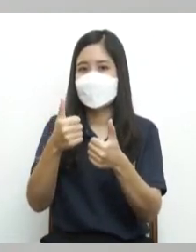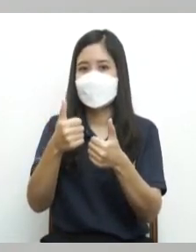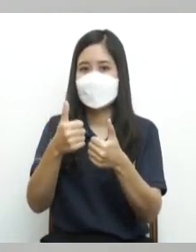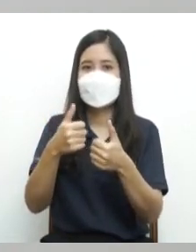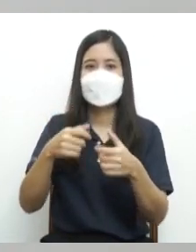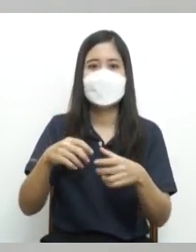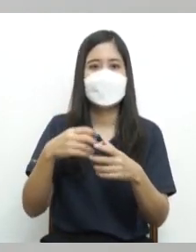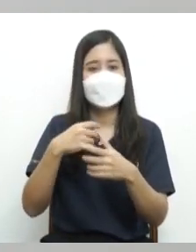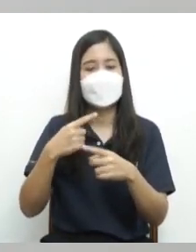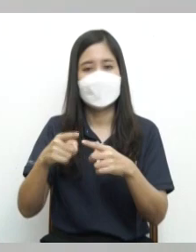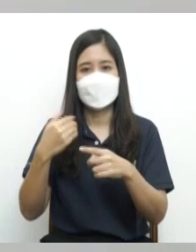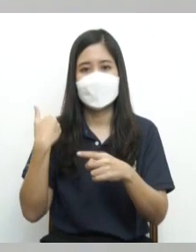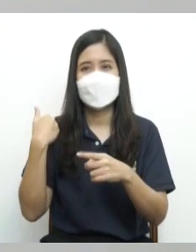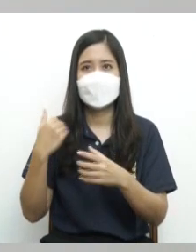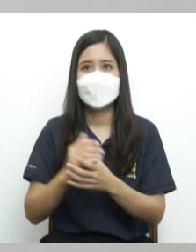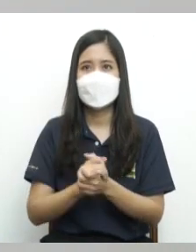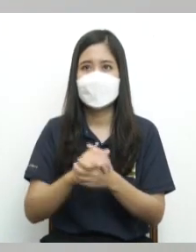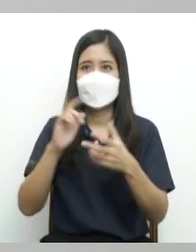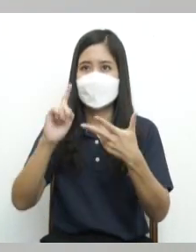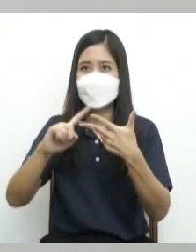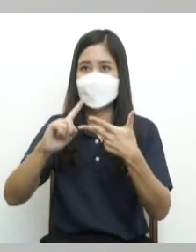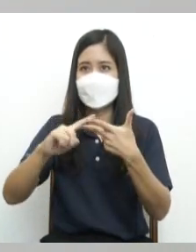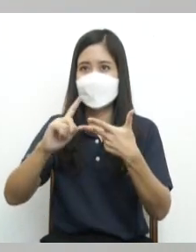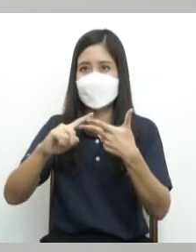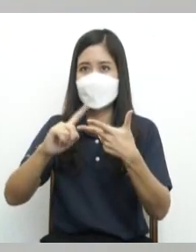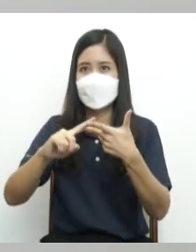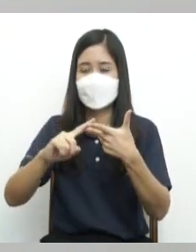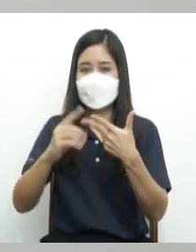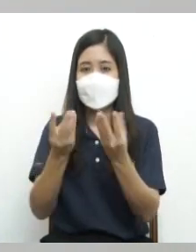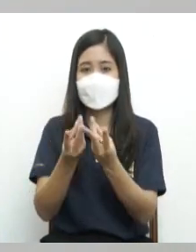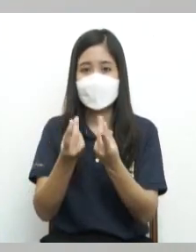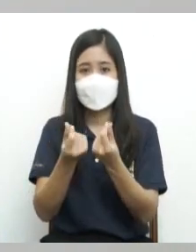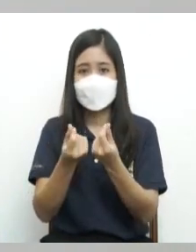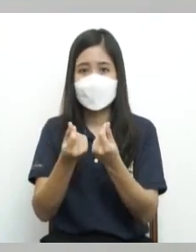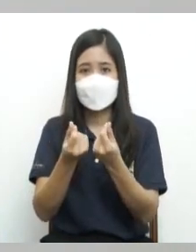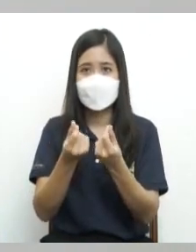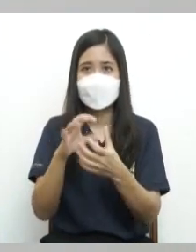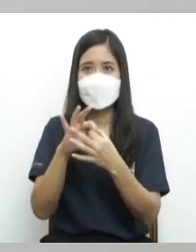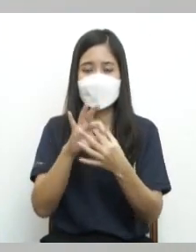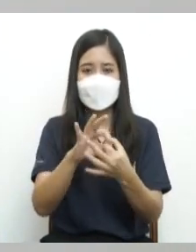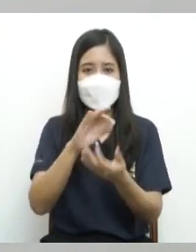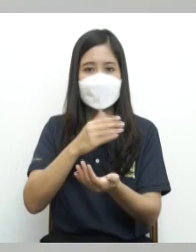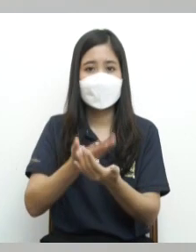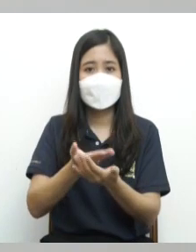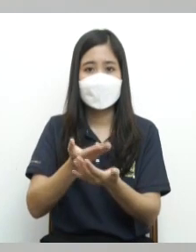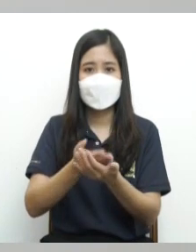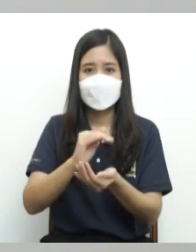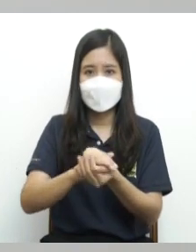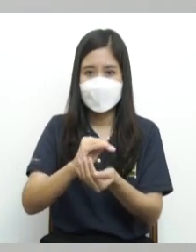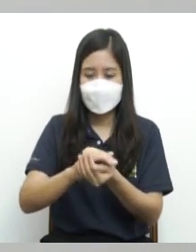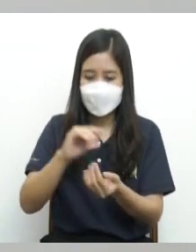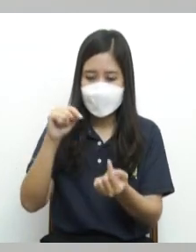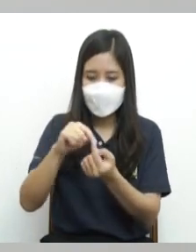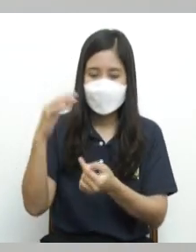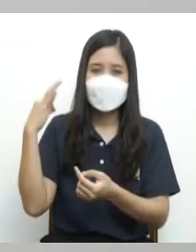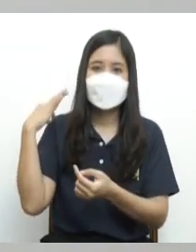ข.อย่างเดียวเลยค่ะประเด็นที่2ที่เราอยากจะทำให้ก็คือเป็นเนื้อหาที่จะสร้างภูมิคุ้มกันทางการเงินให้กับข้าราชการที่เป็นสมาชิกสพท.ทุ